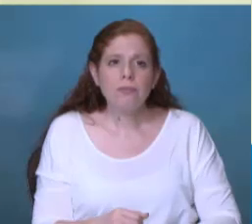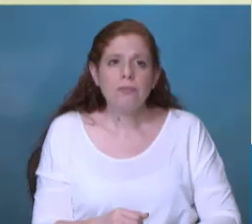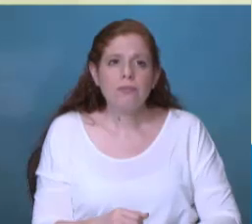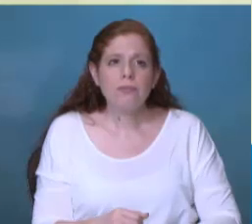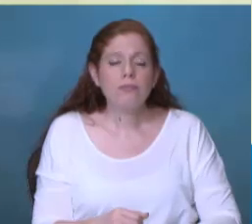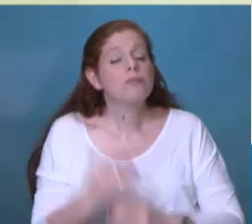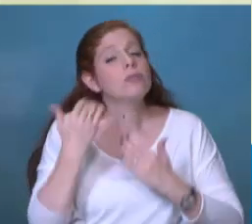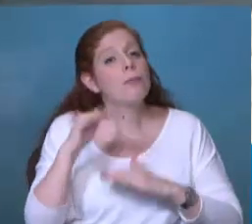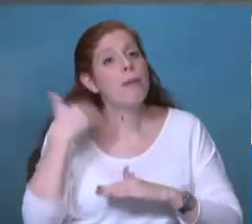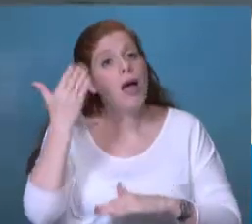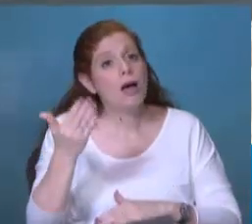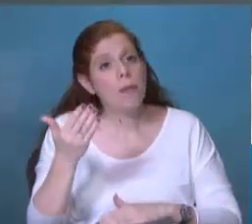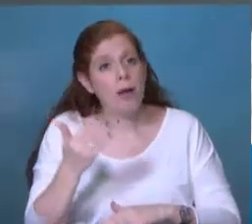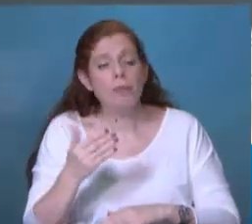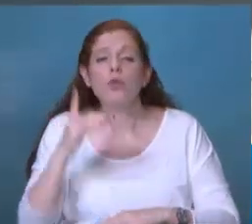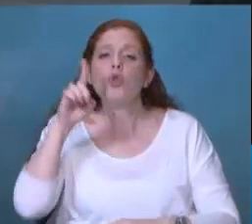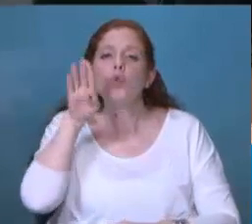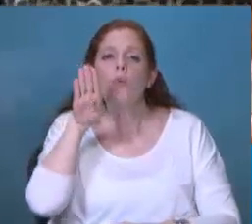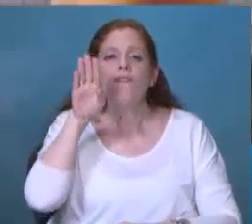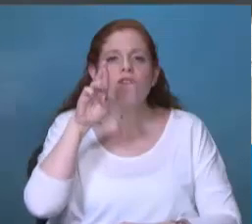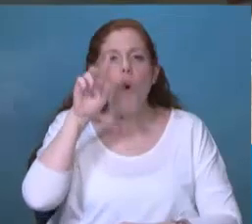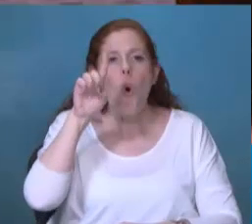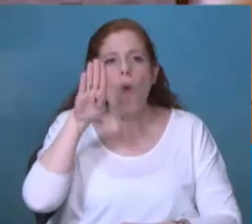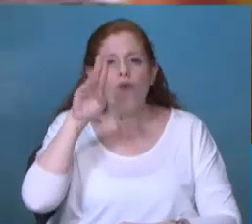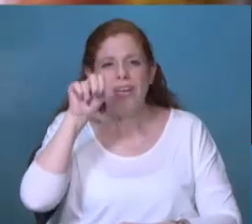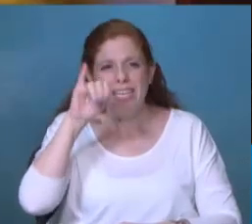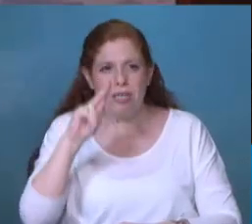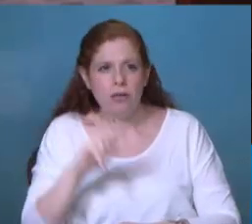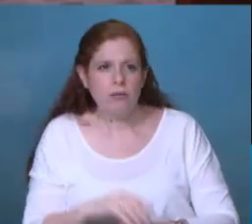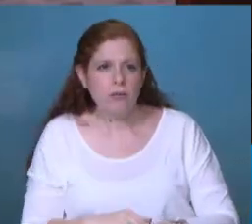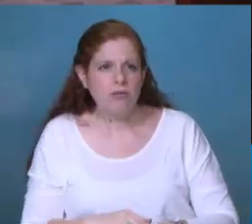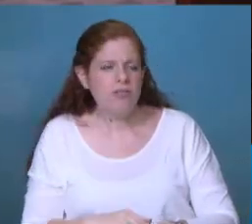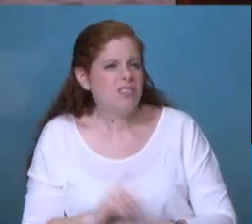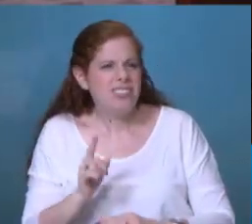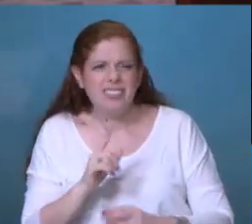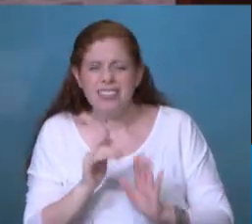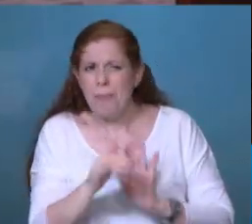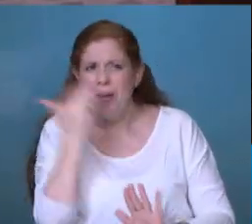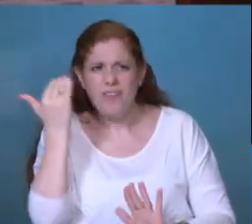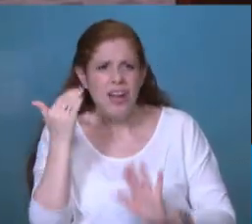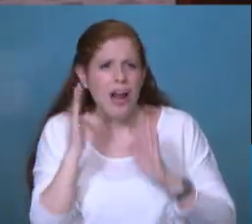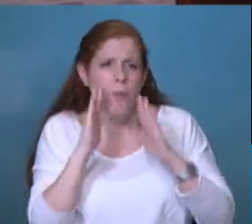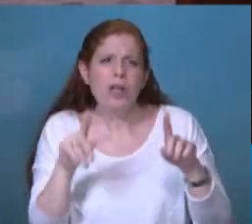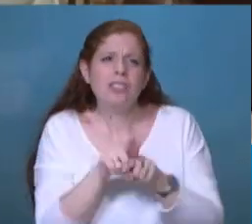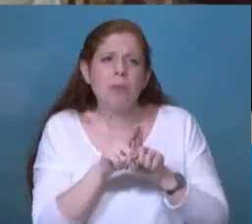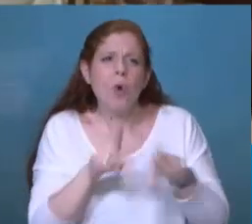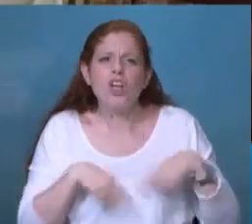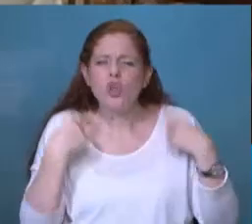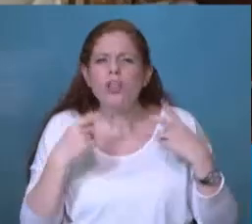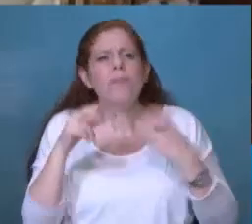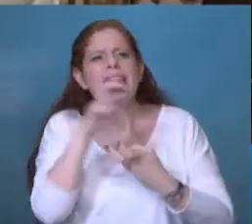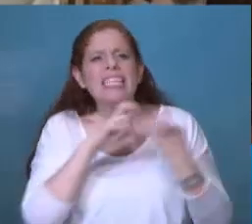בפרק הבא, דוברובניק. It disgusts us. It's beyond belief. It's like living in the middle of